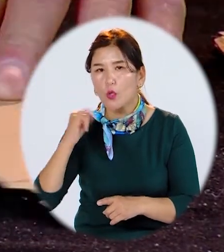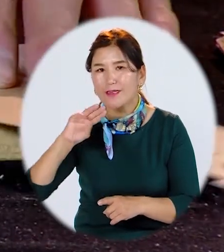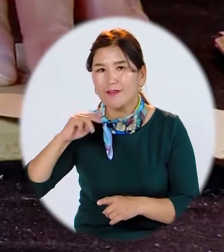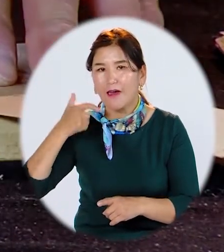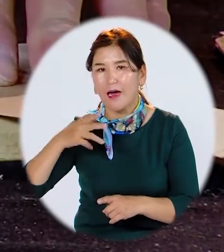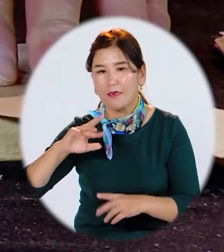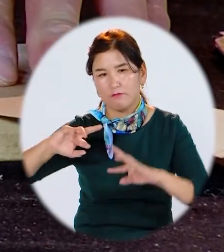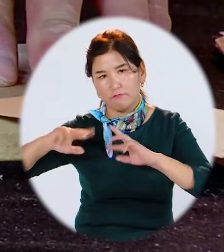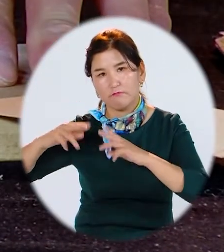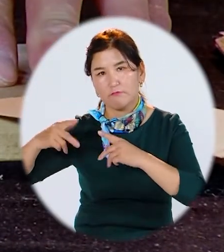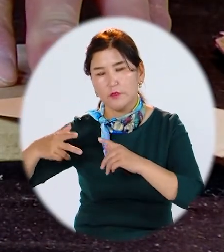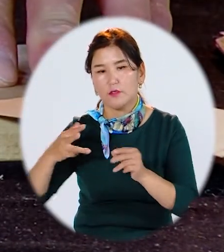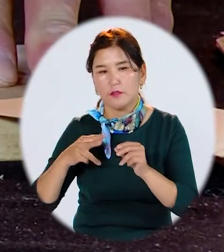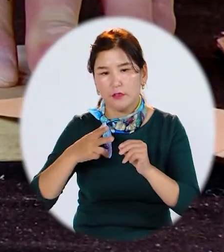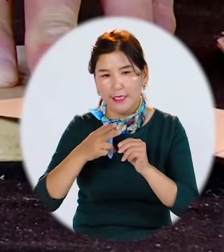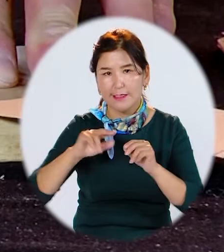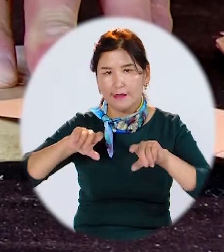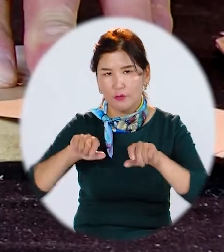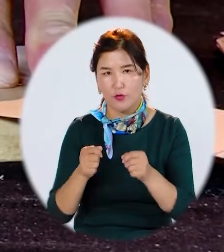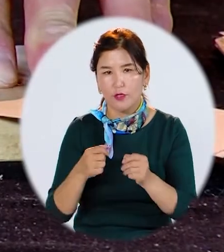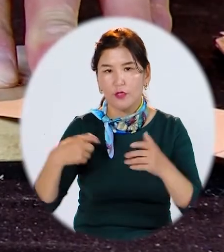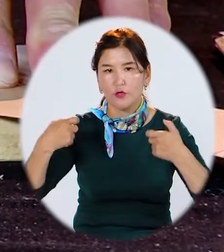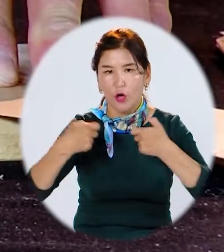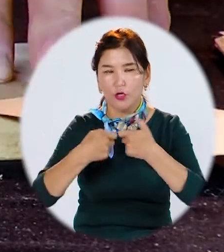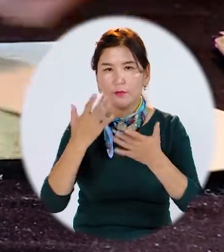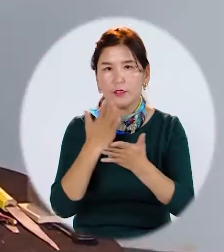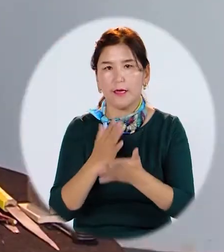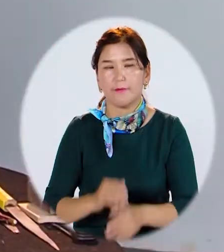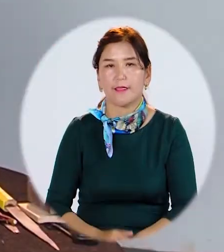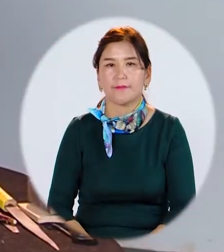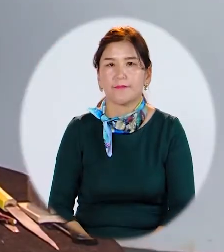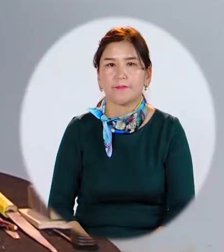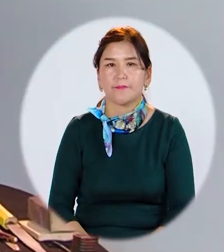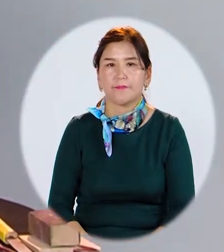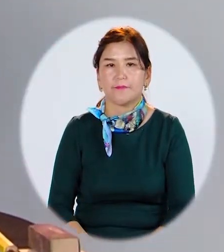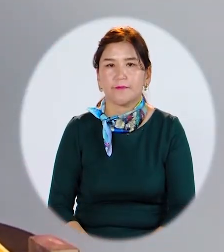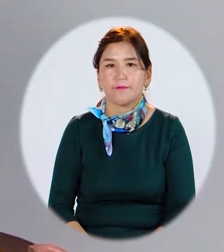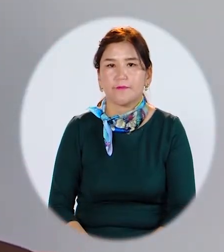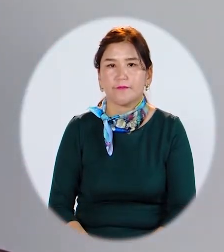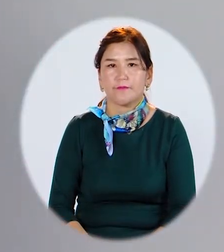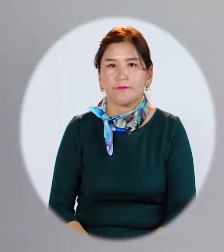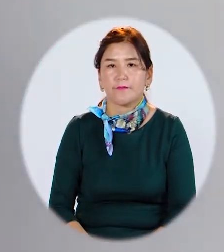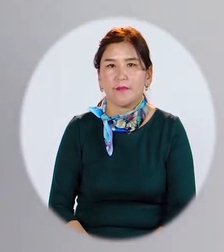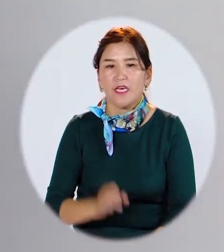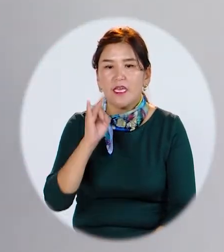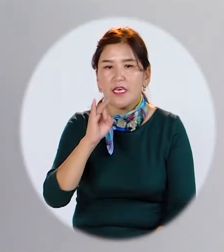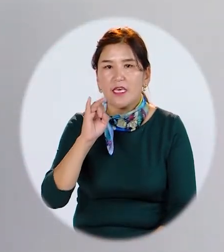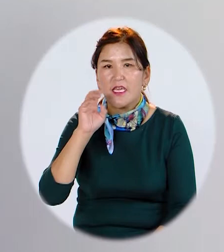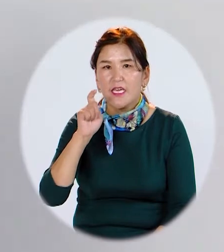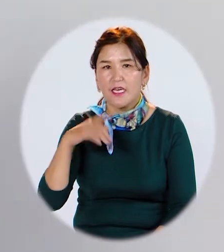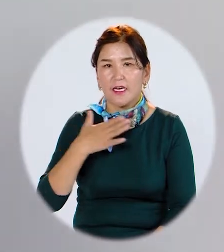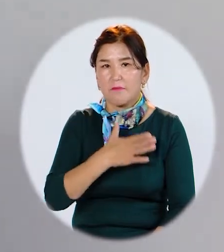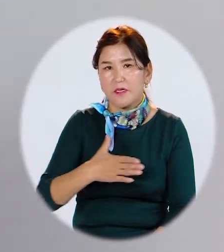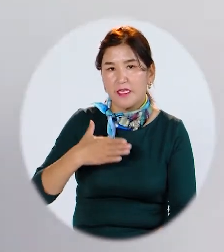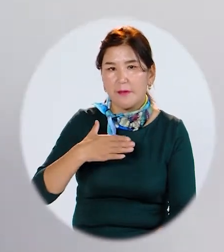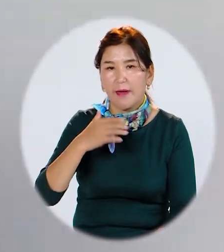энэ үйлдэлийг хийхэд маш их тохиромжтой байдаг. За ингээд их биений маань эсгүүр ингээд бэлэн